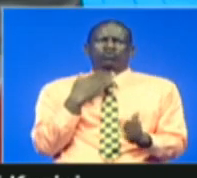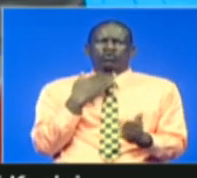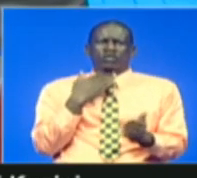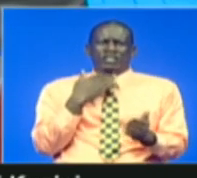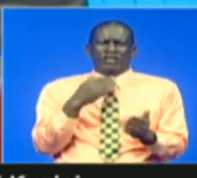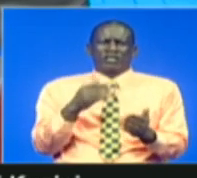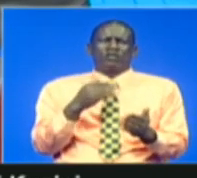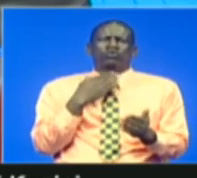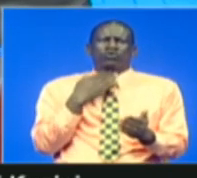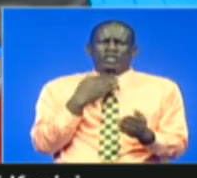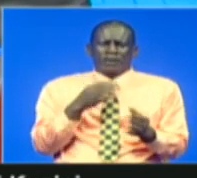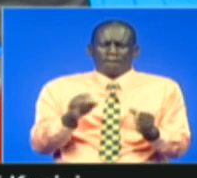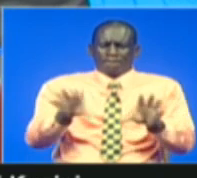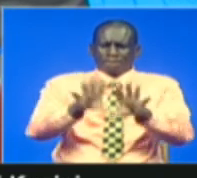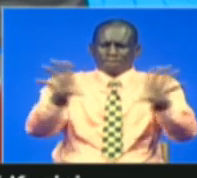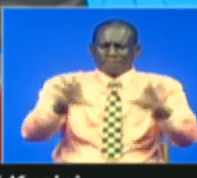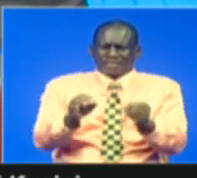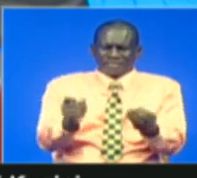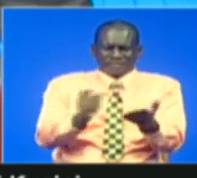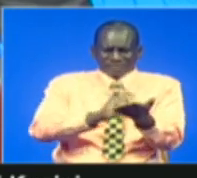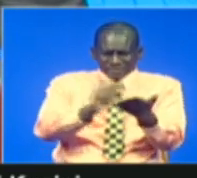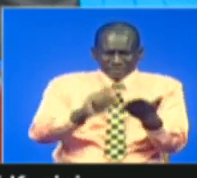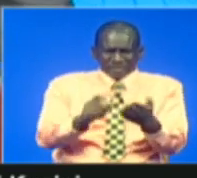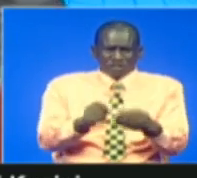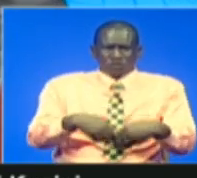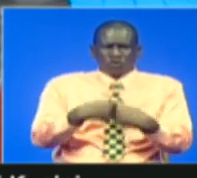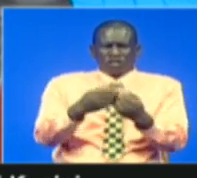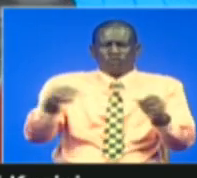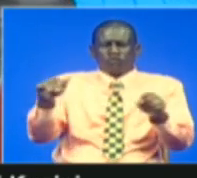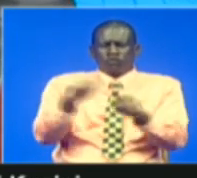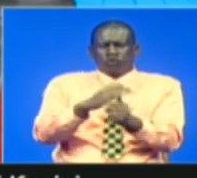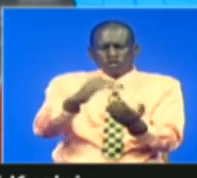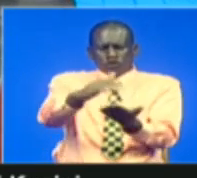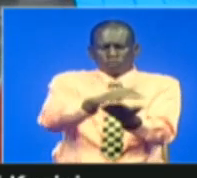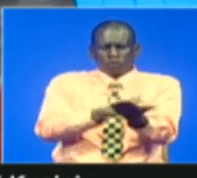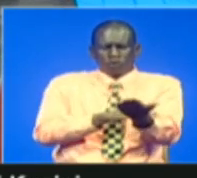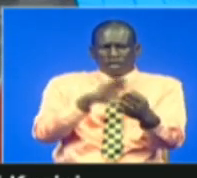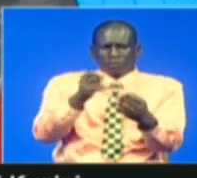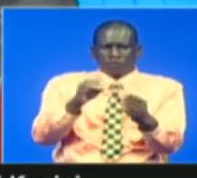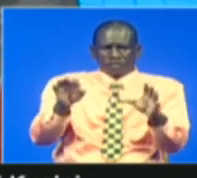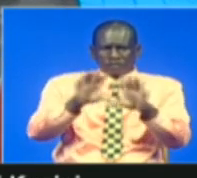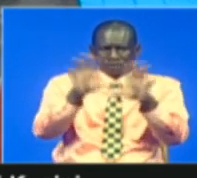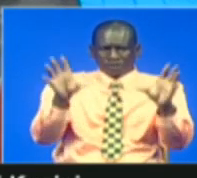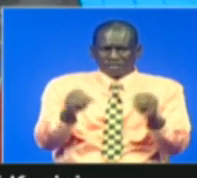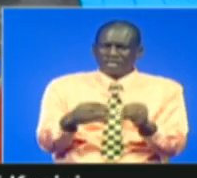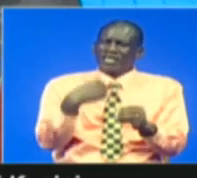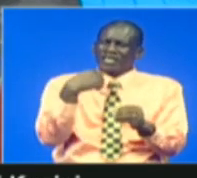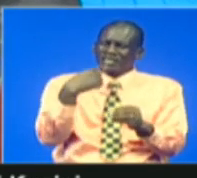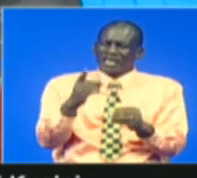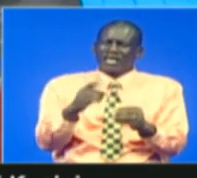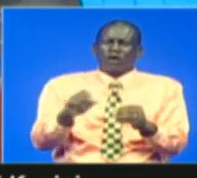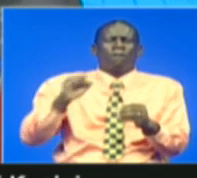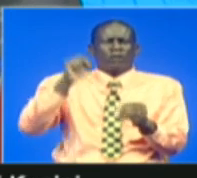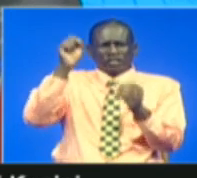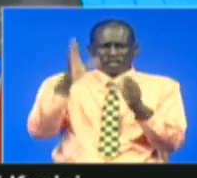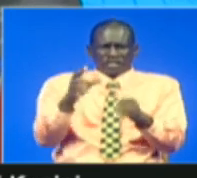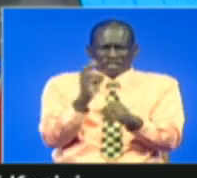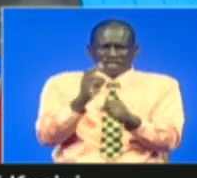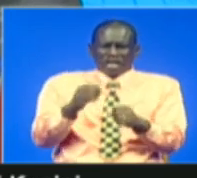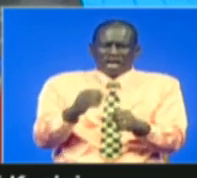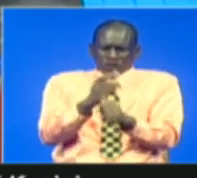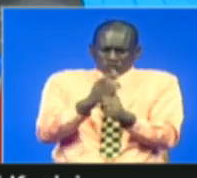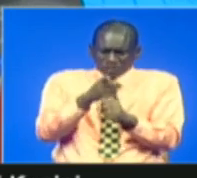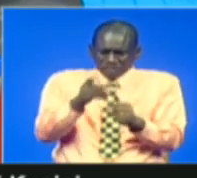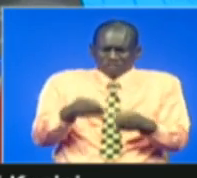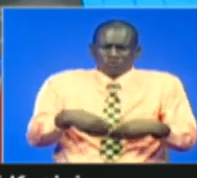serikali kujitokeza kutoa taarifa kamili kuhusu ripoti yake ambayo sasa wanadai inatumika kisiasa na wapinzani wao kutoa taarifa ambayo si ya kweli.